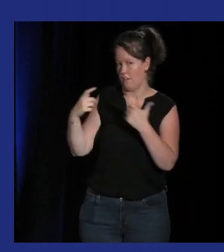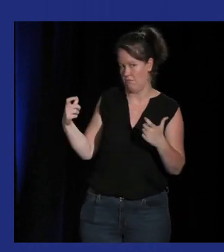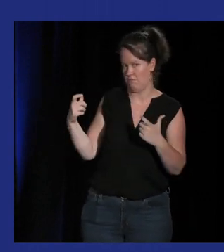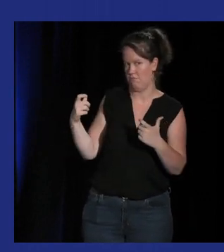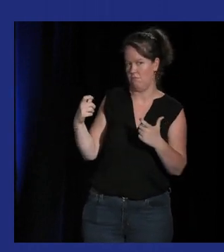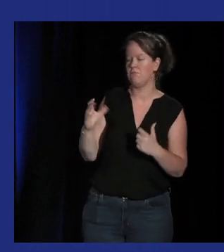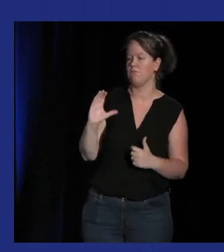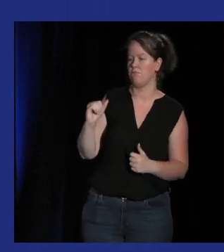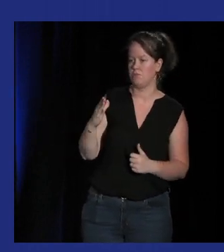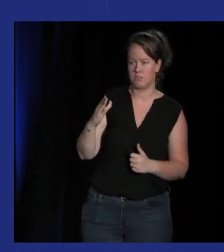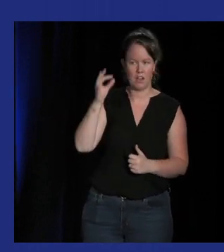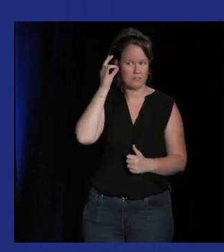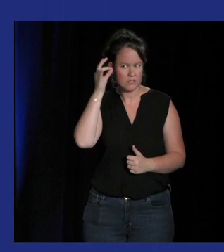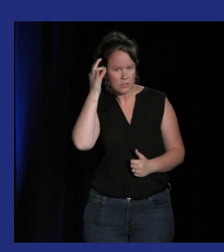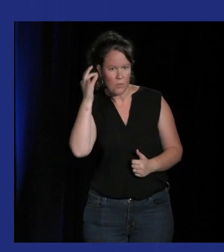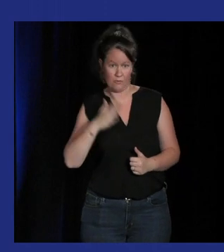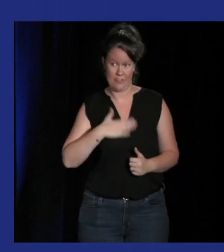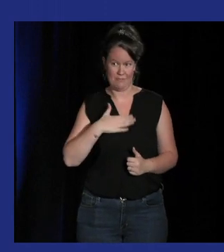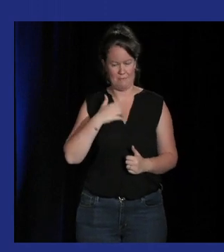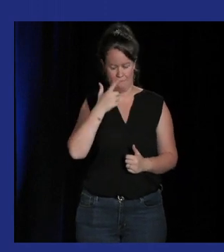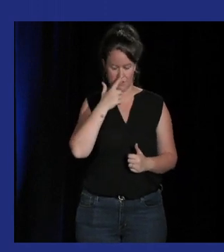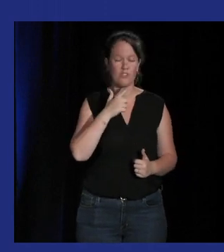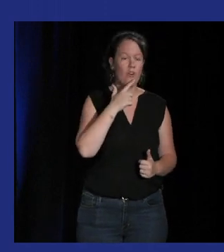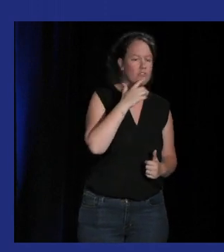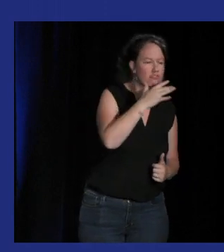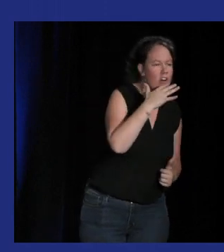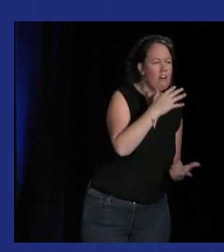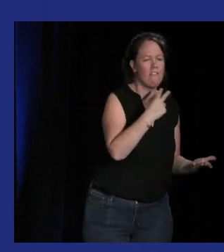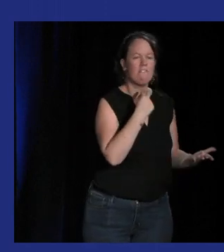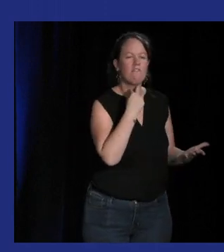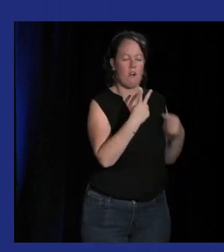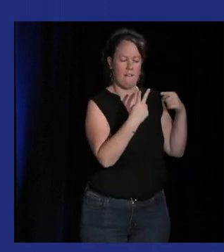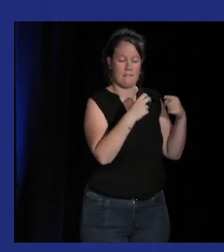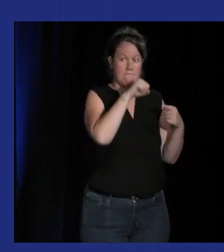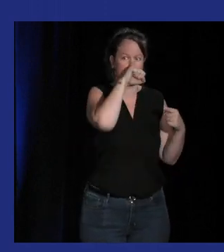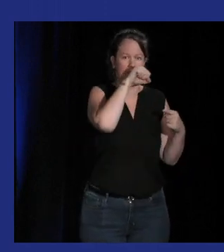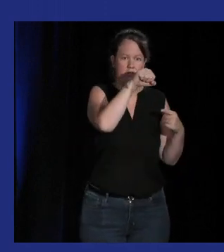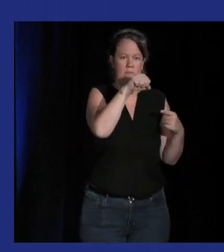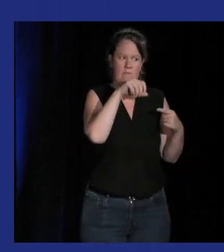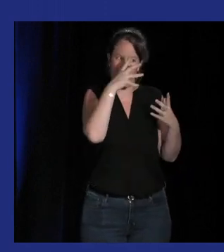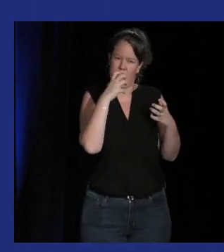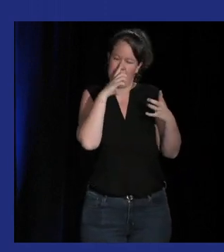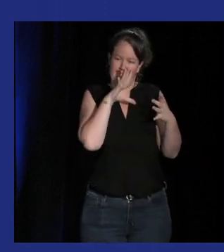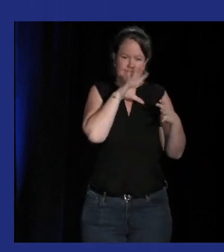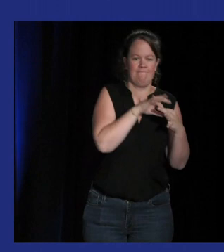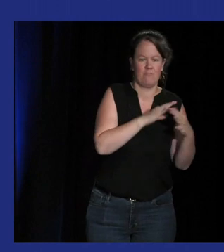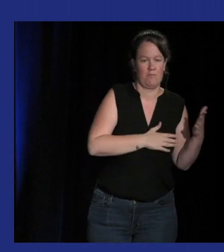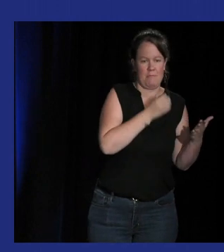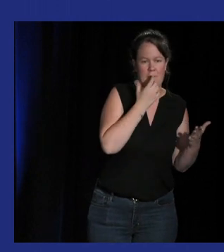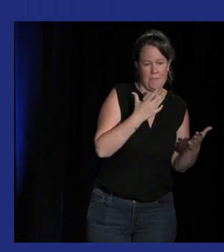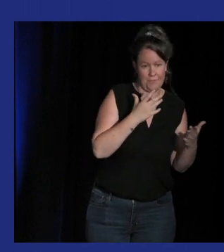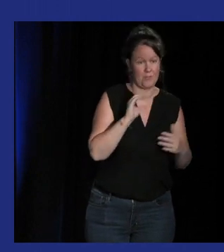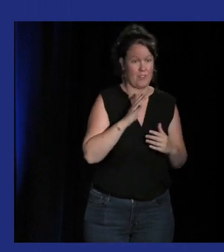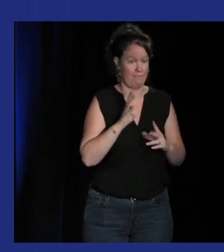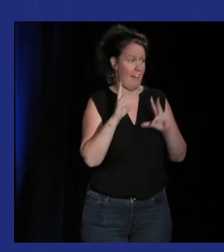design mais s'il y avait possibilité que je retourne vers ma passion première qui est la voix ça serait vraiment trop bien et donc je suis arrivée à